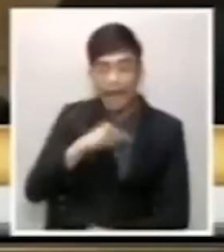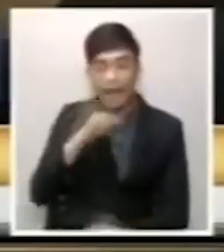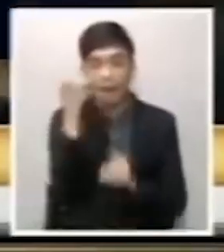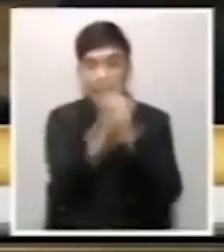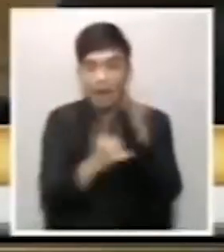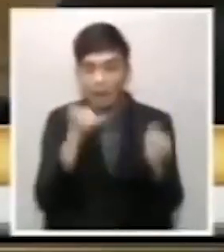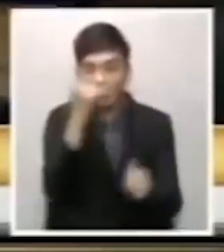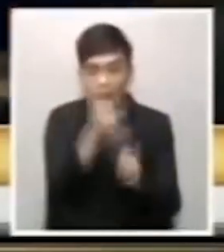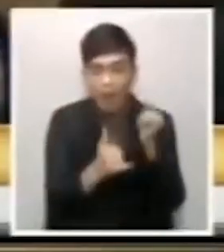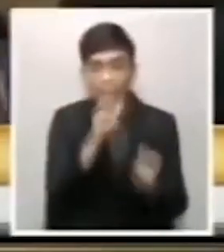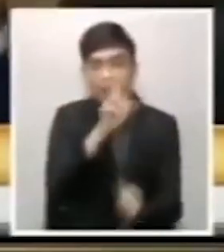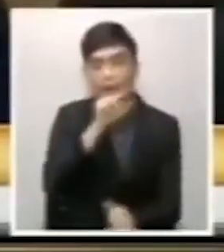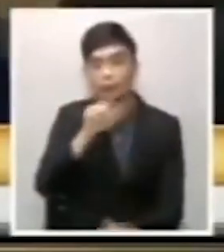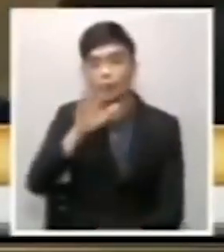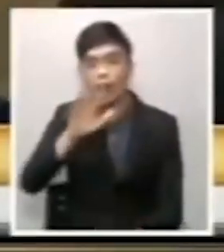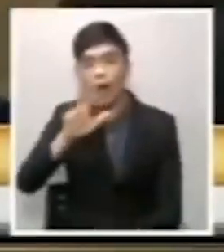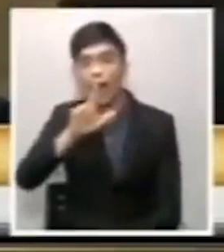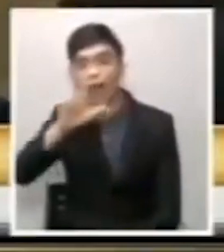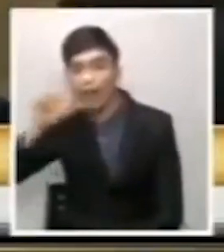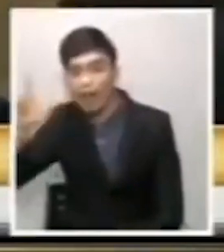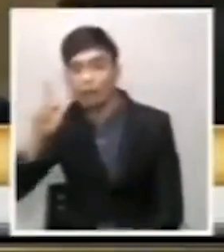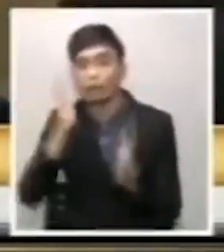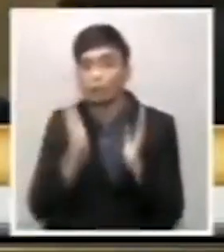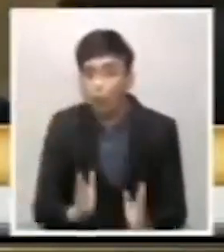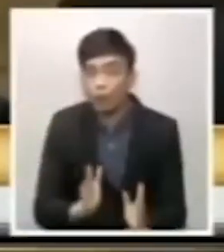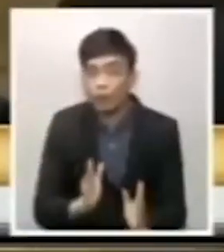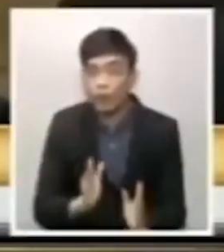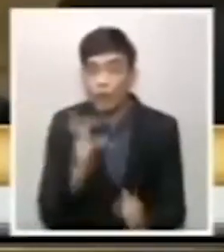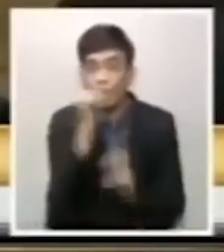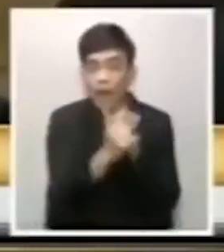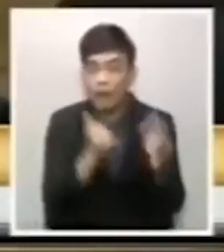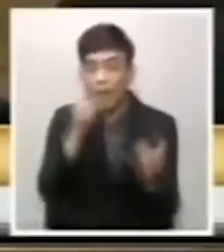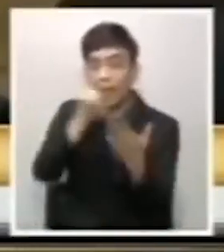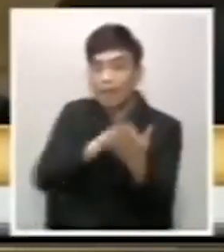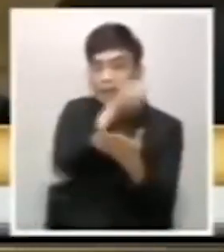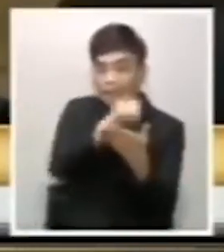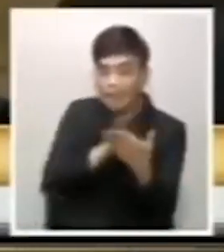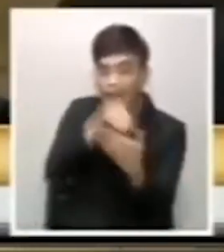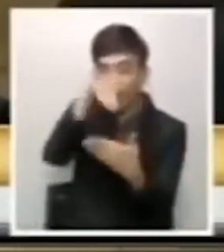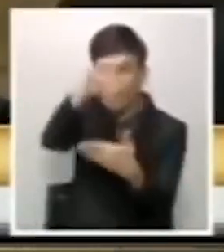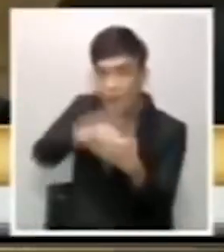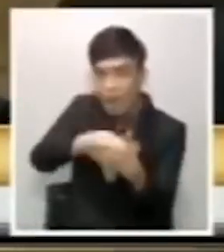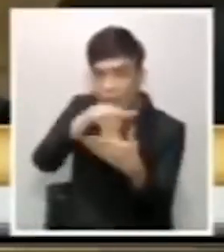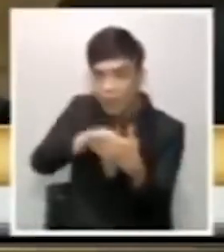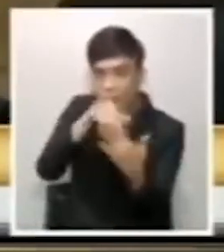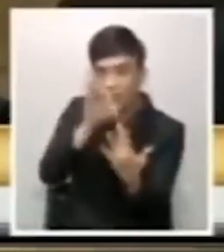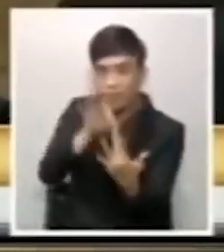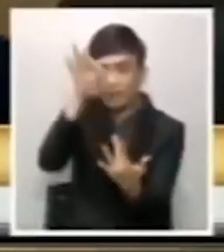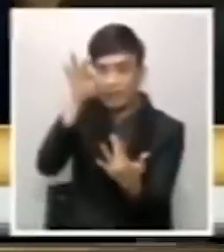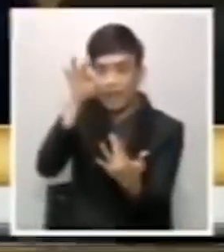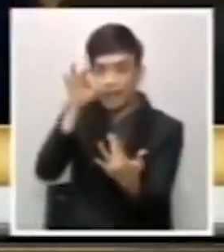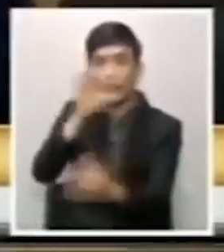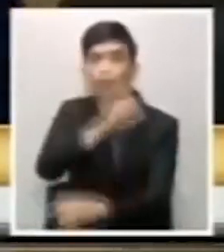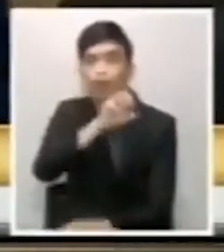นมาเลือกพวกเราในสภาแห่งนี้ให้พวกเราได้เข้ามามีโอกาสใช้อำนาจแทนพวกเขาที่สภา